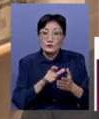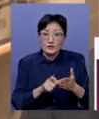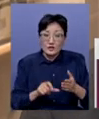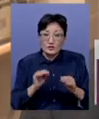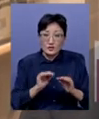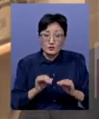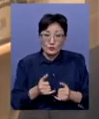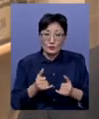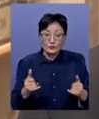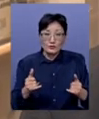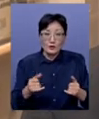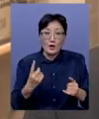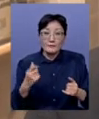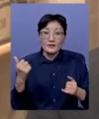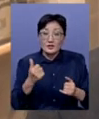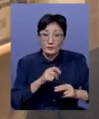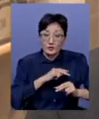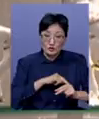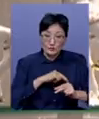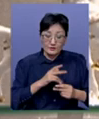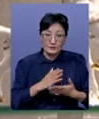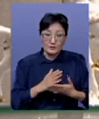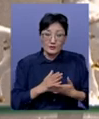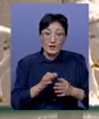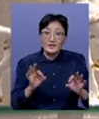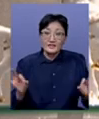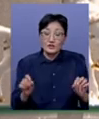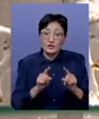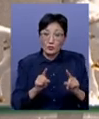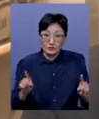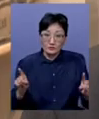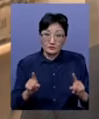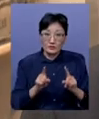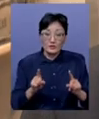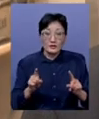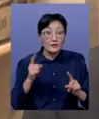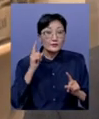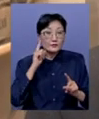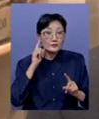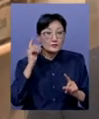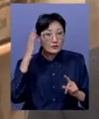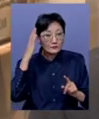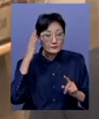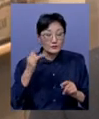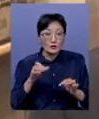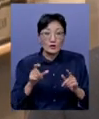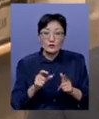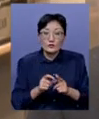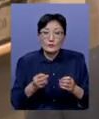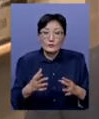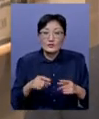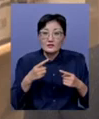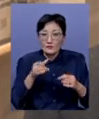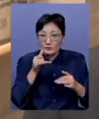Нұрғиса терлеп тепші, бір жет жұмыс терлеп жасайды. Дирижерлығы, оның есту қабілетін оны сөзбен айту жеткізу